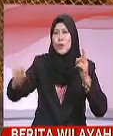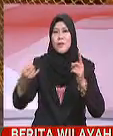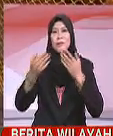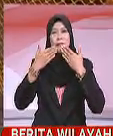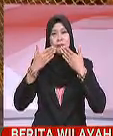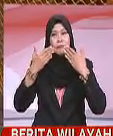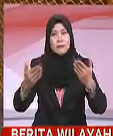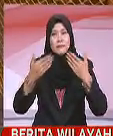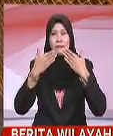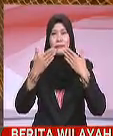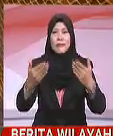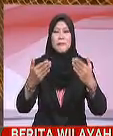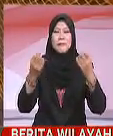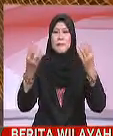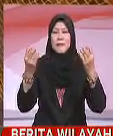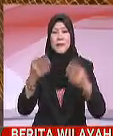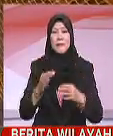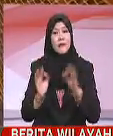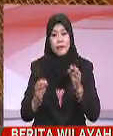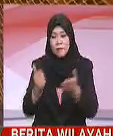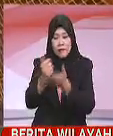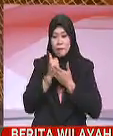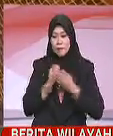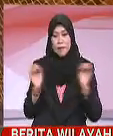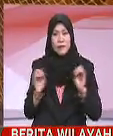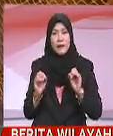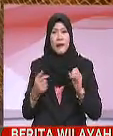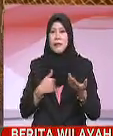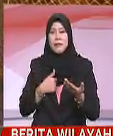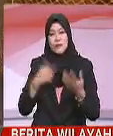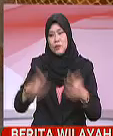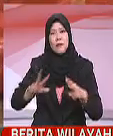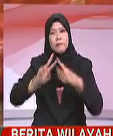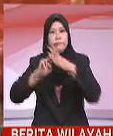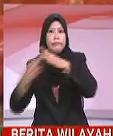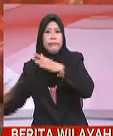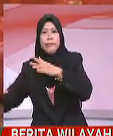kasih. Mundak saya dihanyut oleh harus dimakan boyak saya.